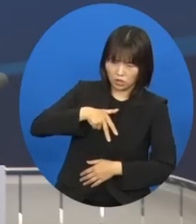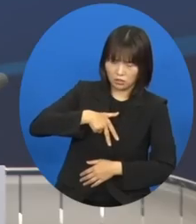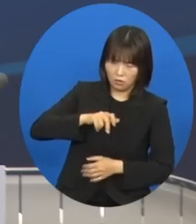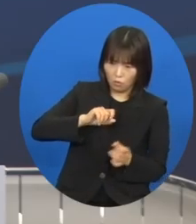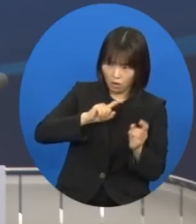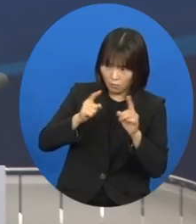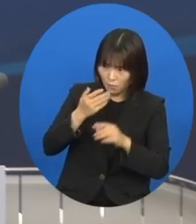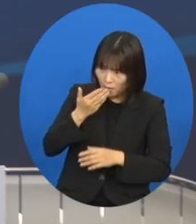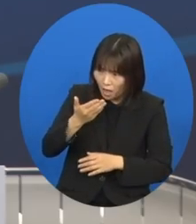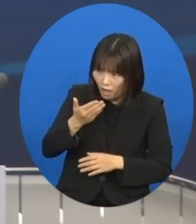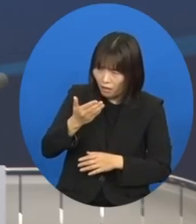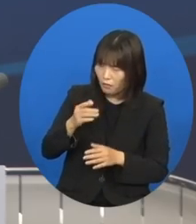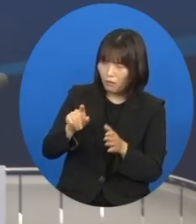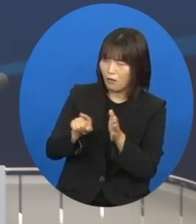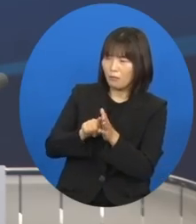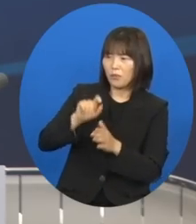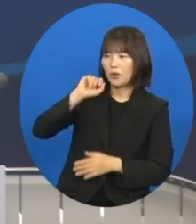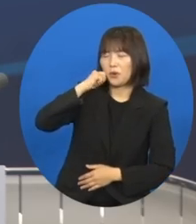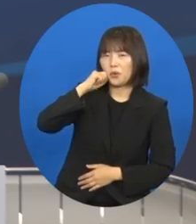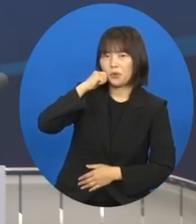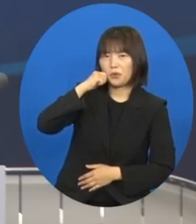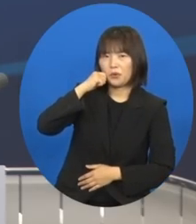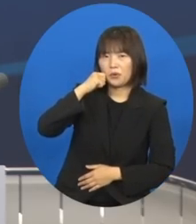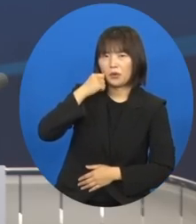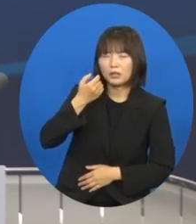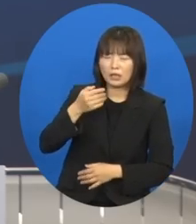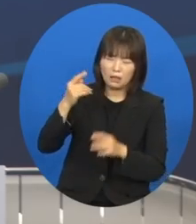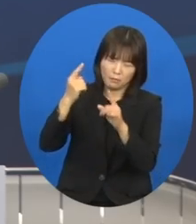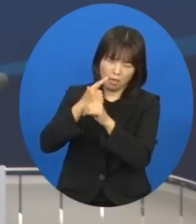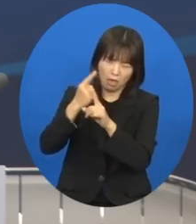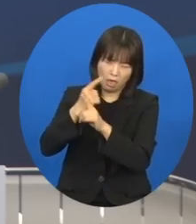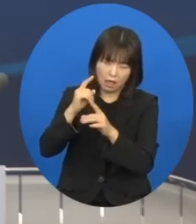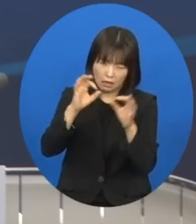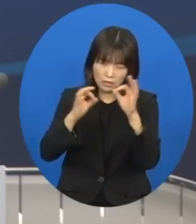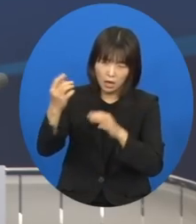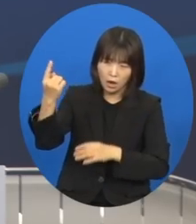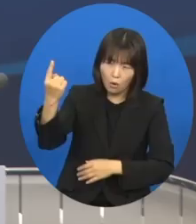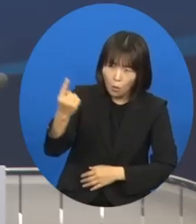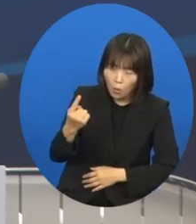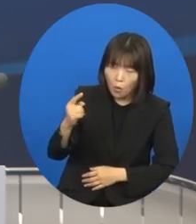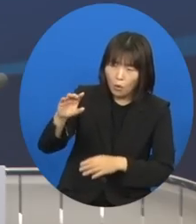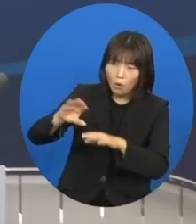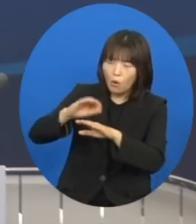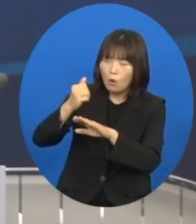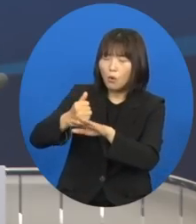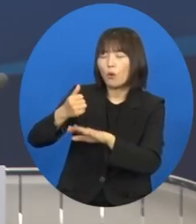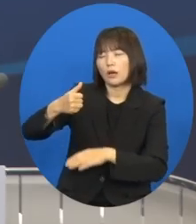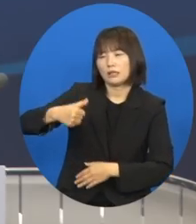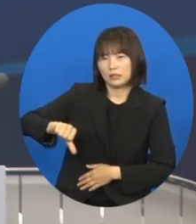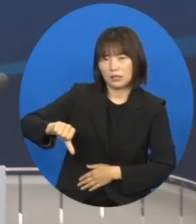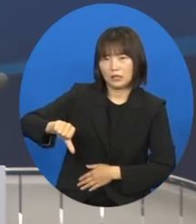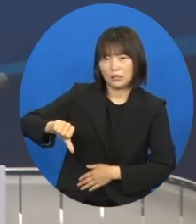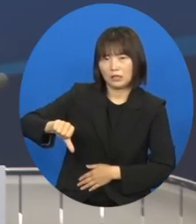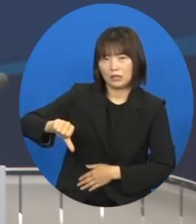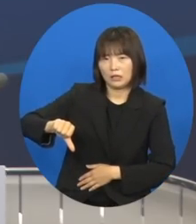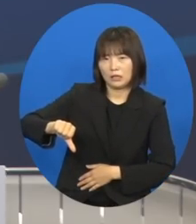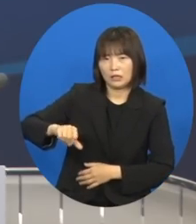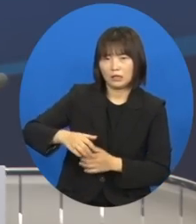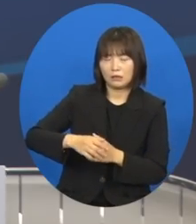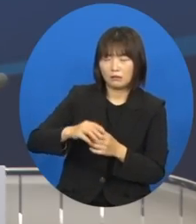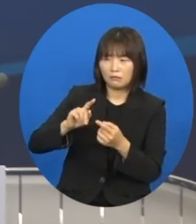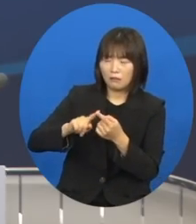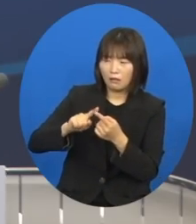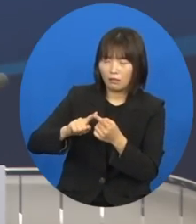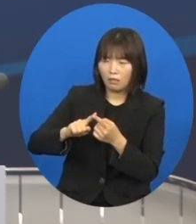된다고 믿을 수 없어. 근데 날마다 찾아오는 그 왕자님을 이 흑설공주 사라는 그만 반하고